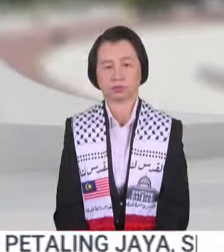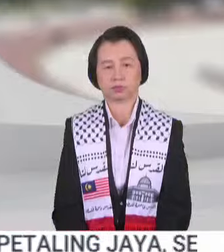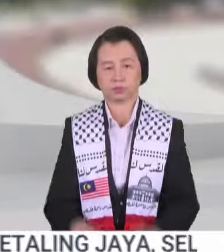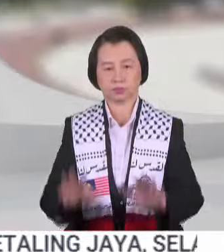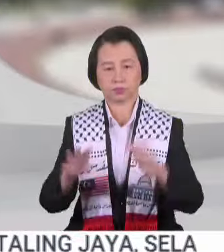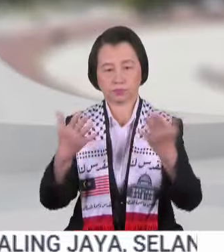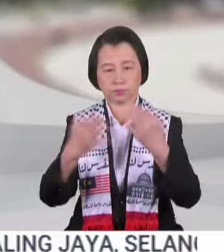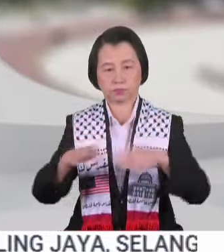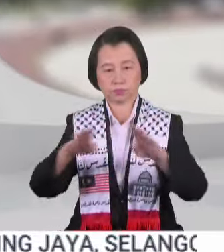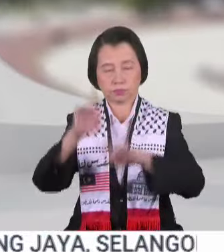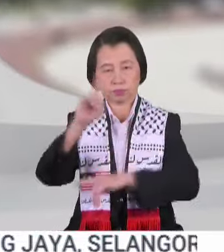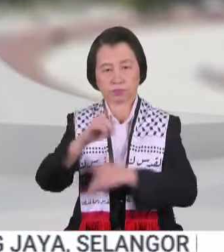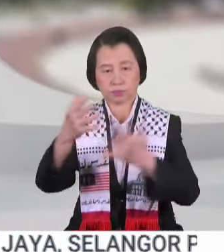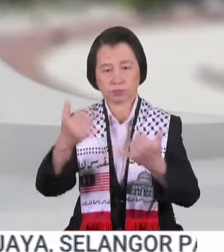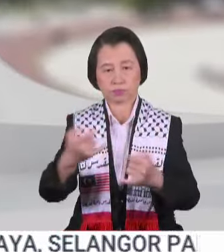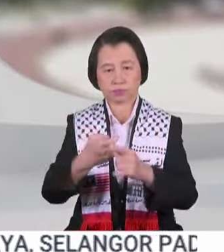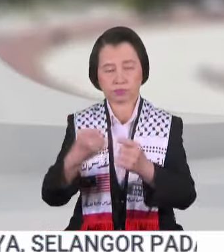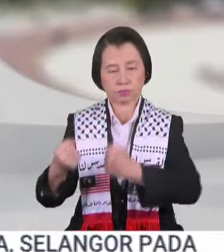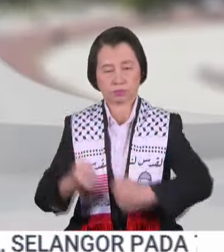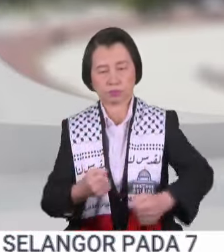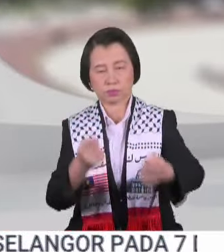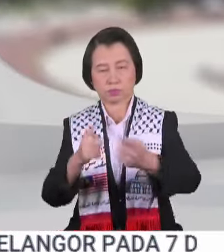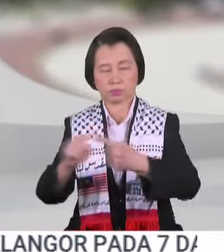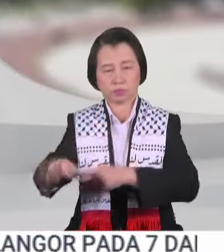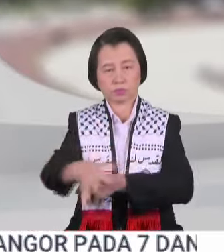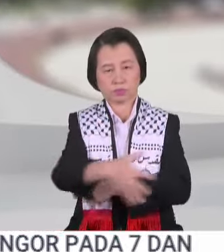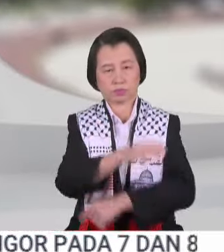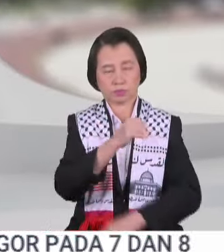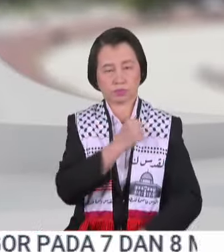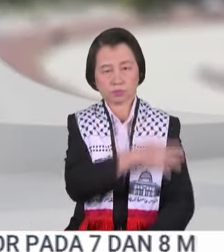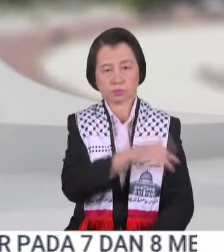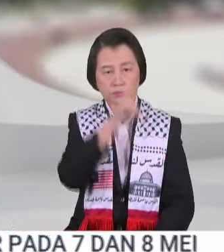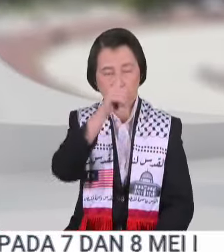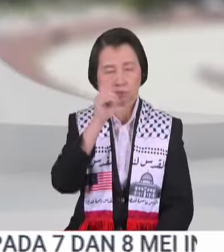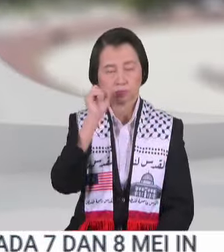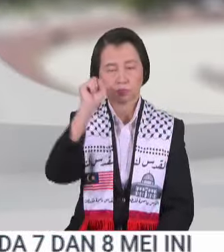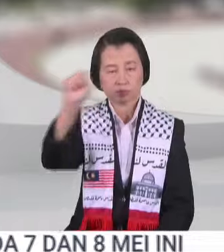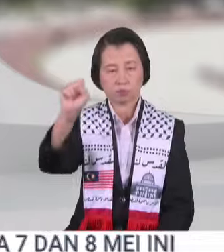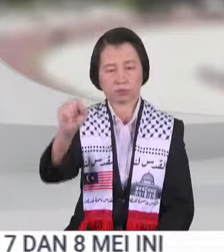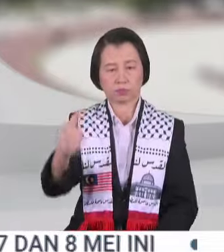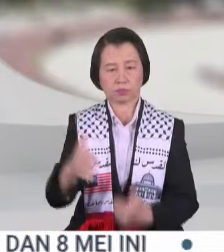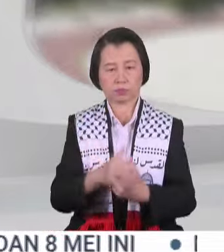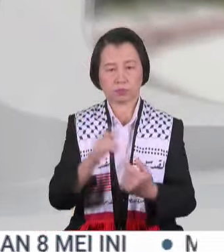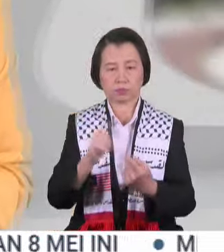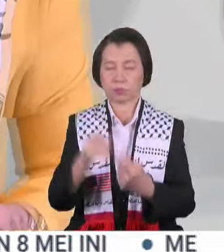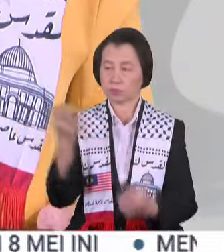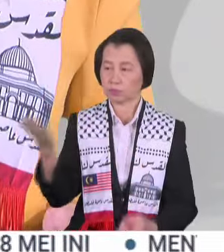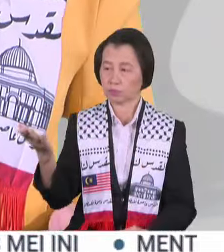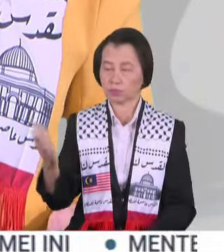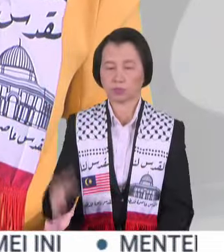Sekian perkembangan berita untuk hari ini dari Sungai Kesegara, Palestin, Pasir Merdeka. Kembali bersama Zahira.